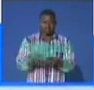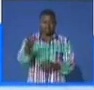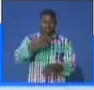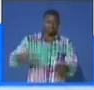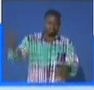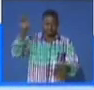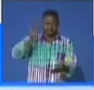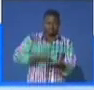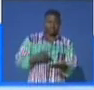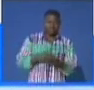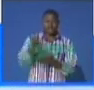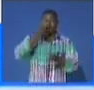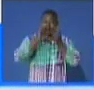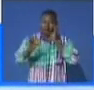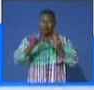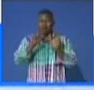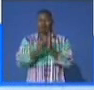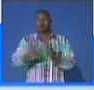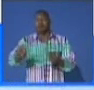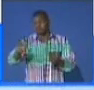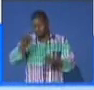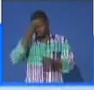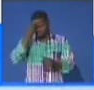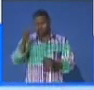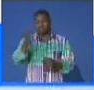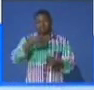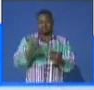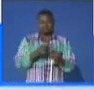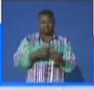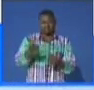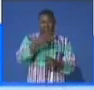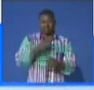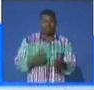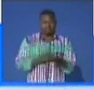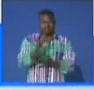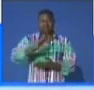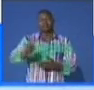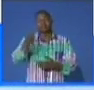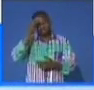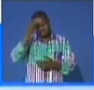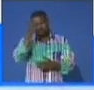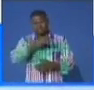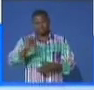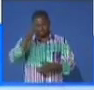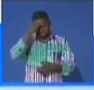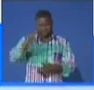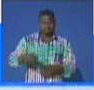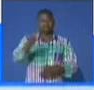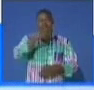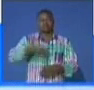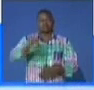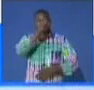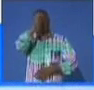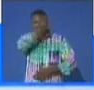par une communication du Premier ministre, lue par le ministre d'État Siméon Savadogo sur les conflits sociaux.